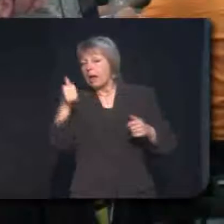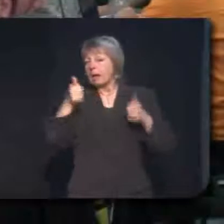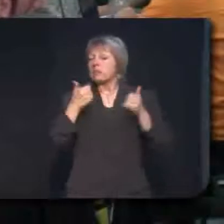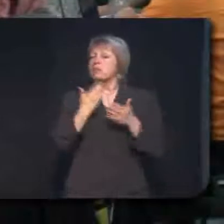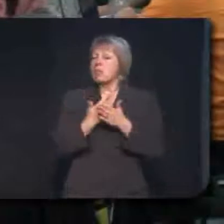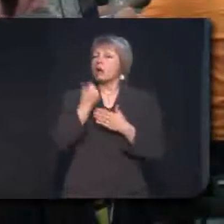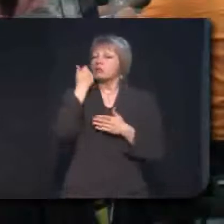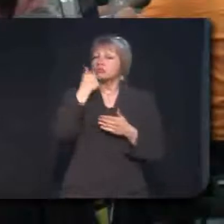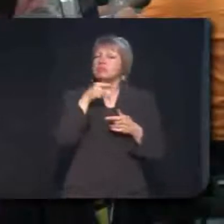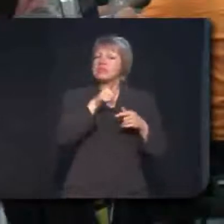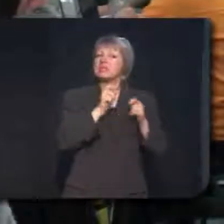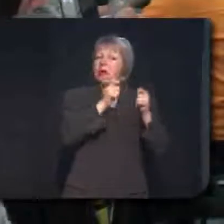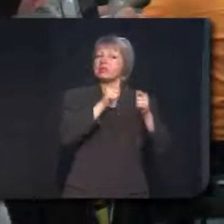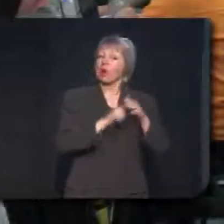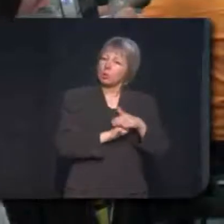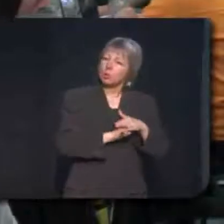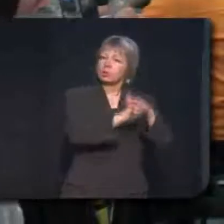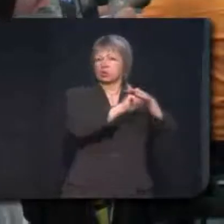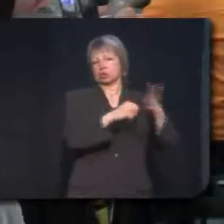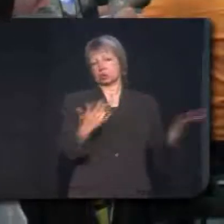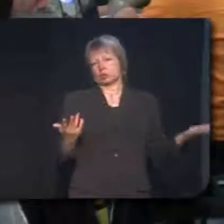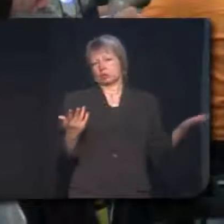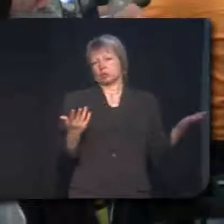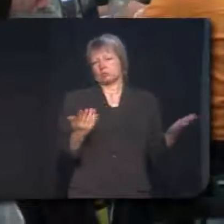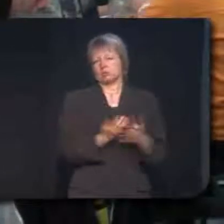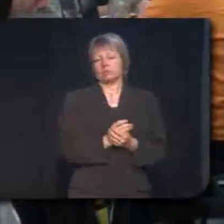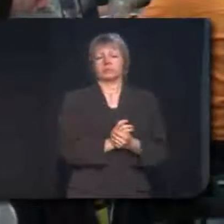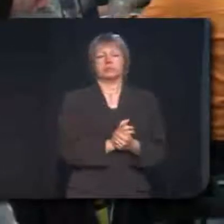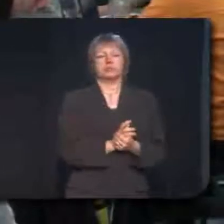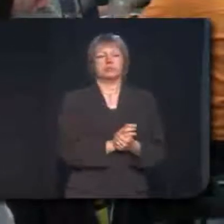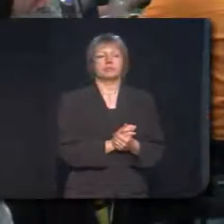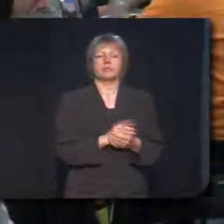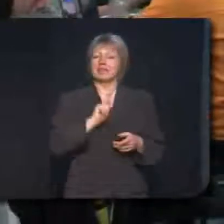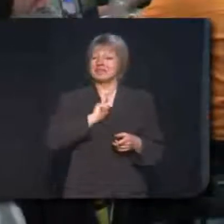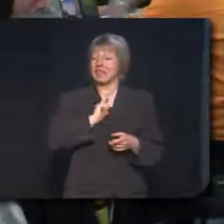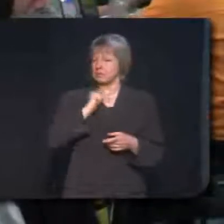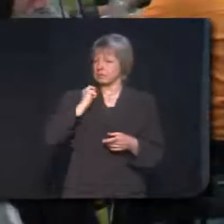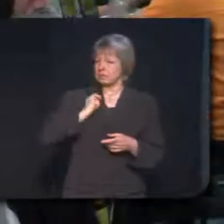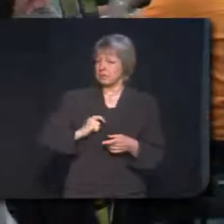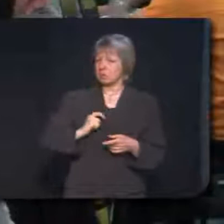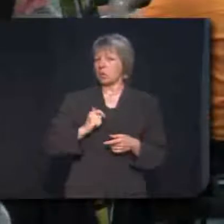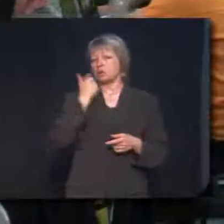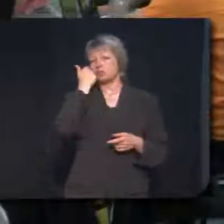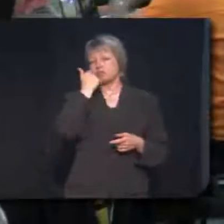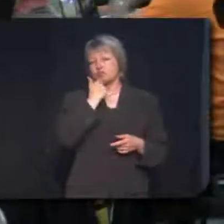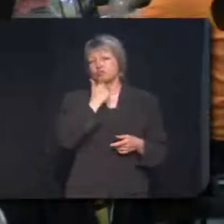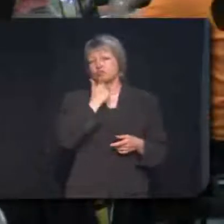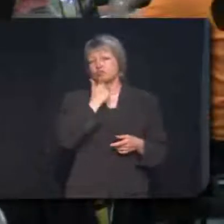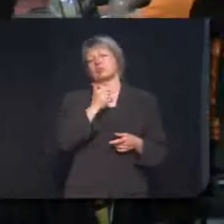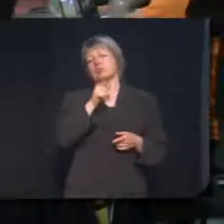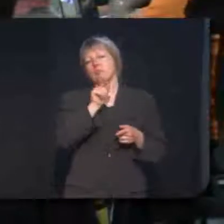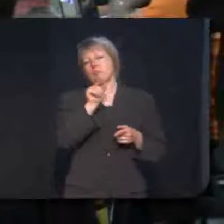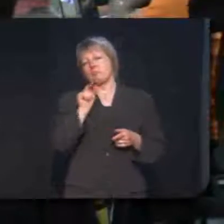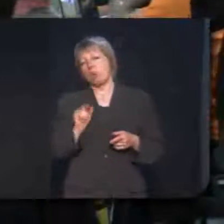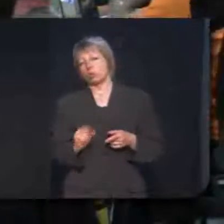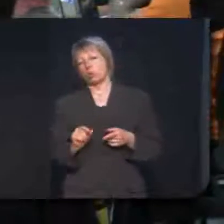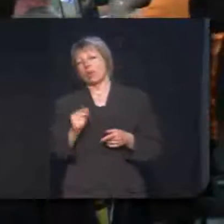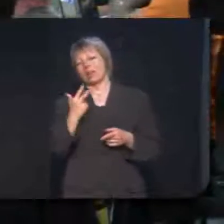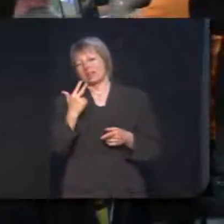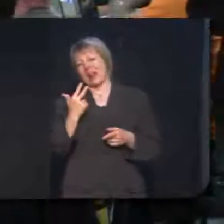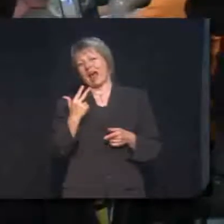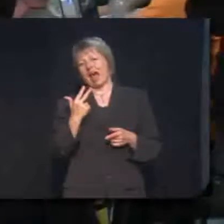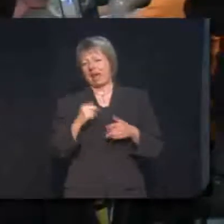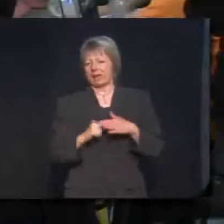bitte ich den Antrag zu unterstützen persönlich bitte ich besonders den das Modul 3 zu unterstützen die Normalzeit